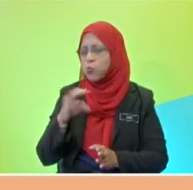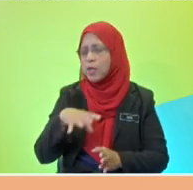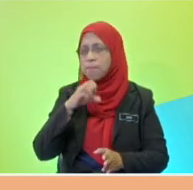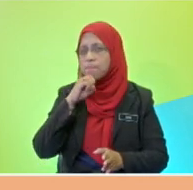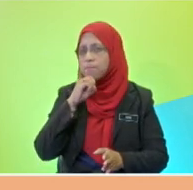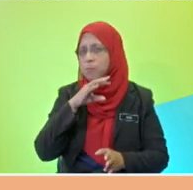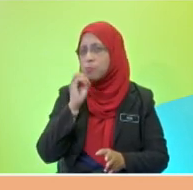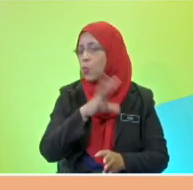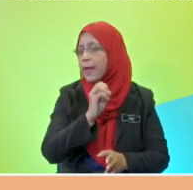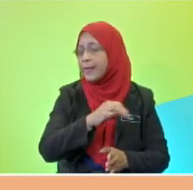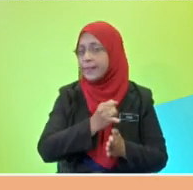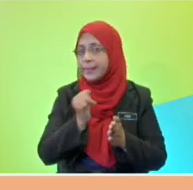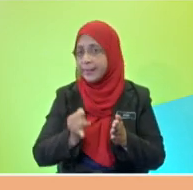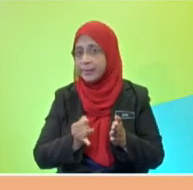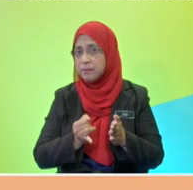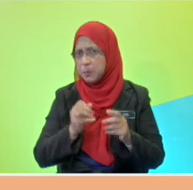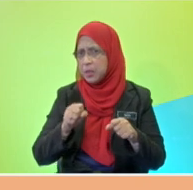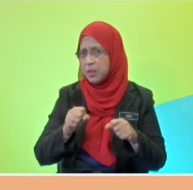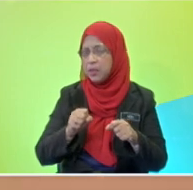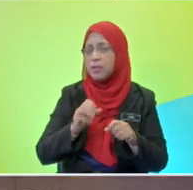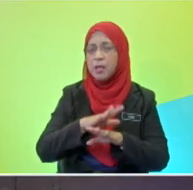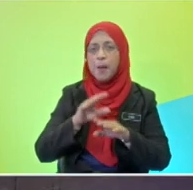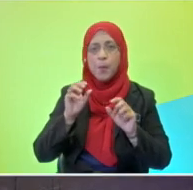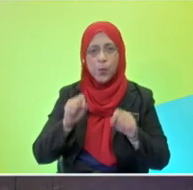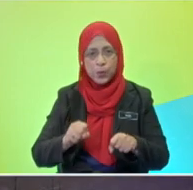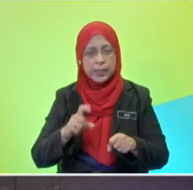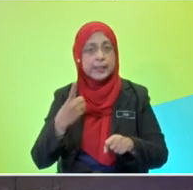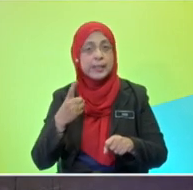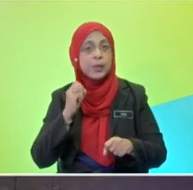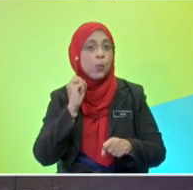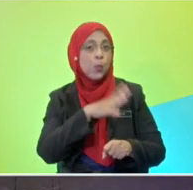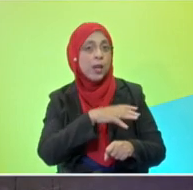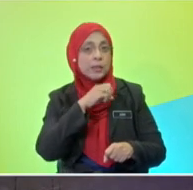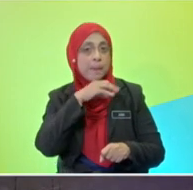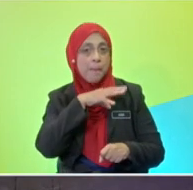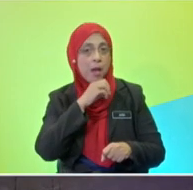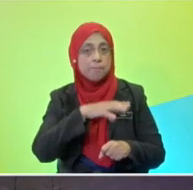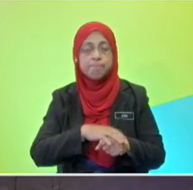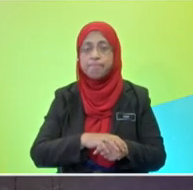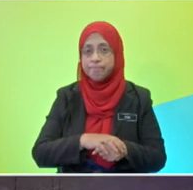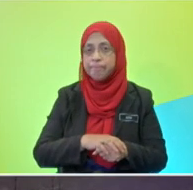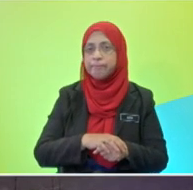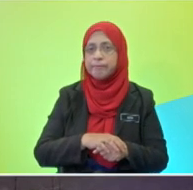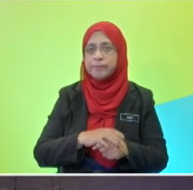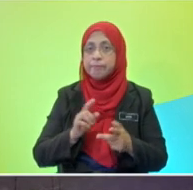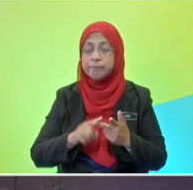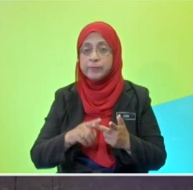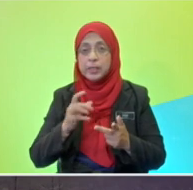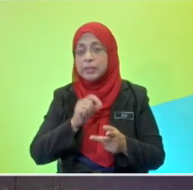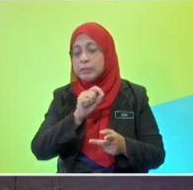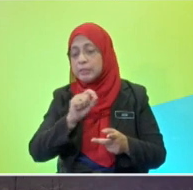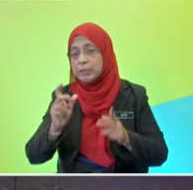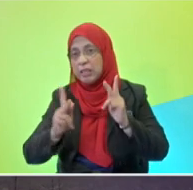Jiran kita marah jangan kita sengaja salahkan kereta jirang kita jangan kita